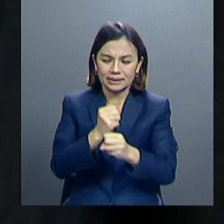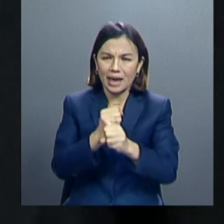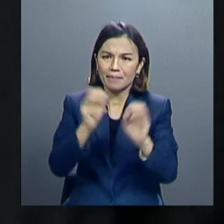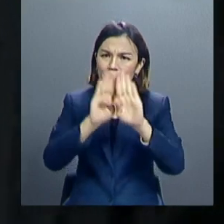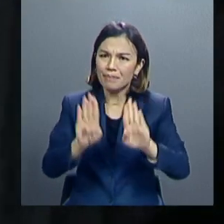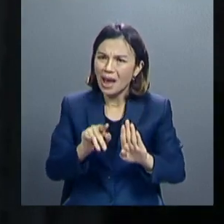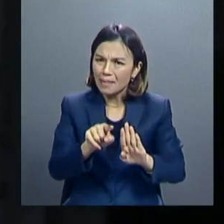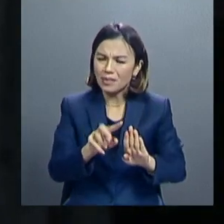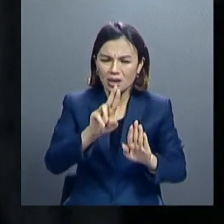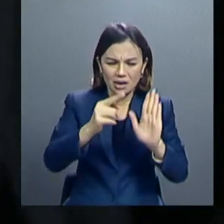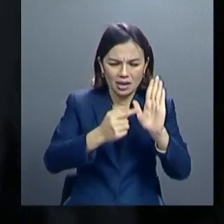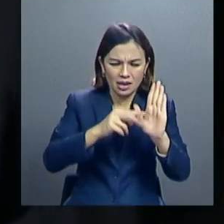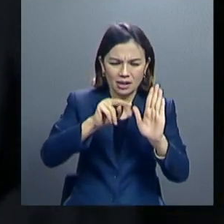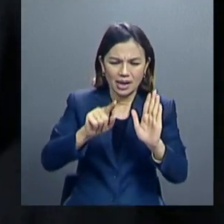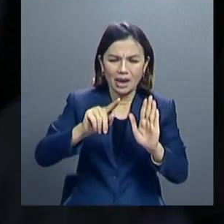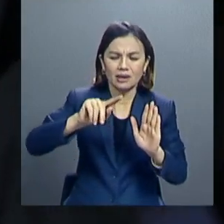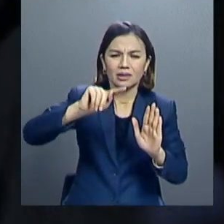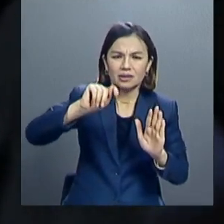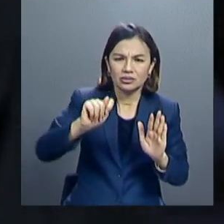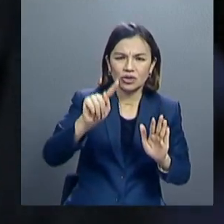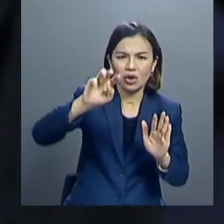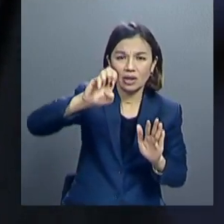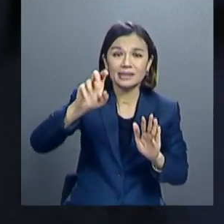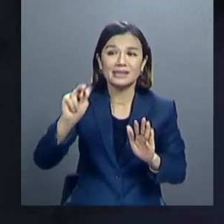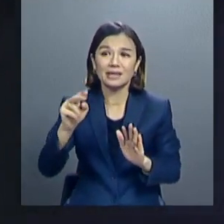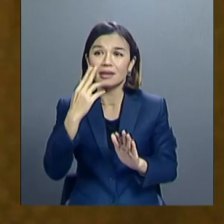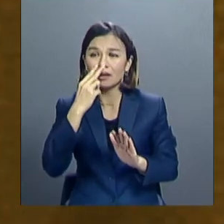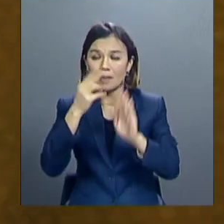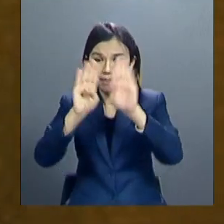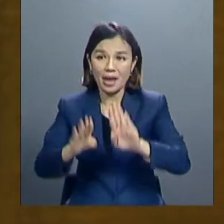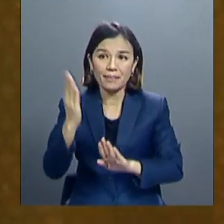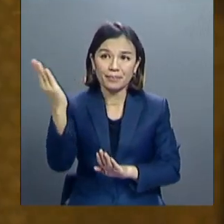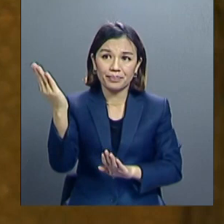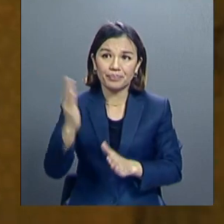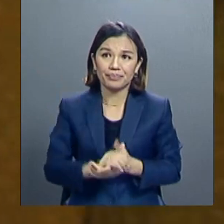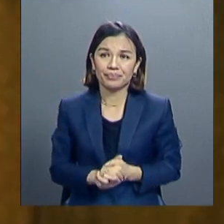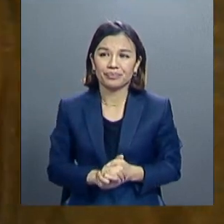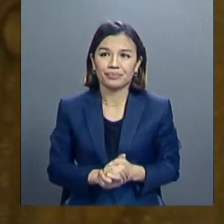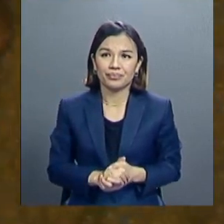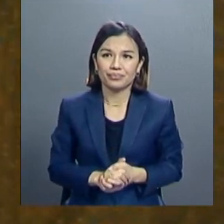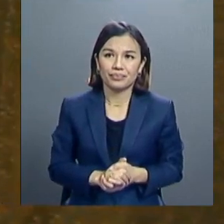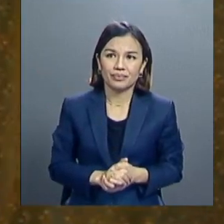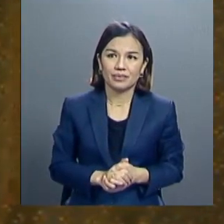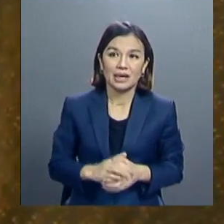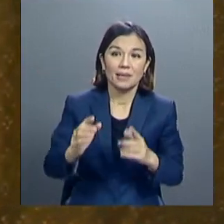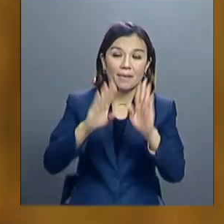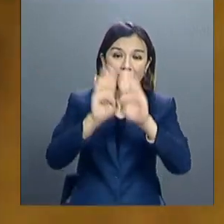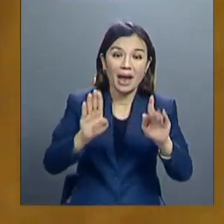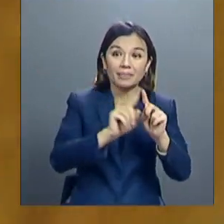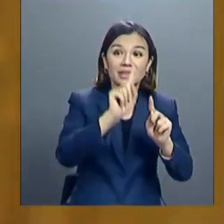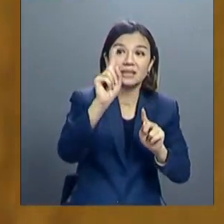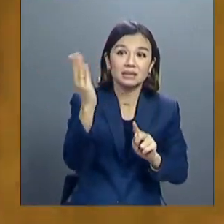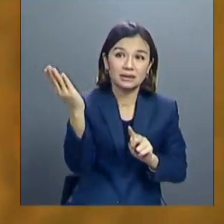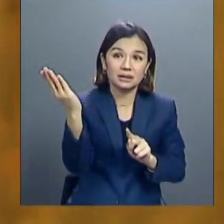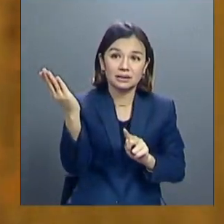รังสิน2รังสิน1ก็จะเป็นลายแบบนี้นะเป็นลายทั้งผืนถ้ารังสิน1ก็จะเป็นลาย